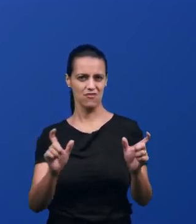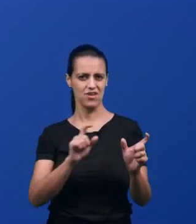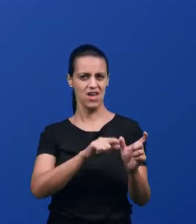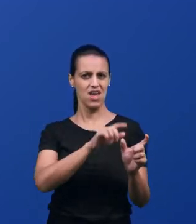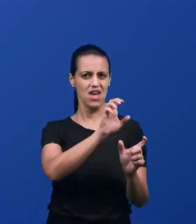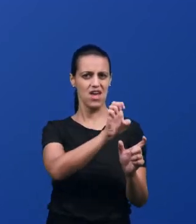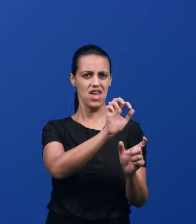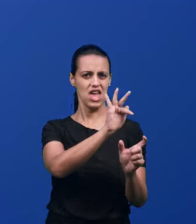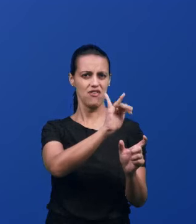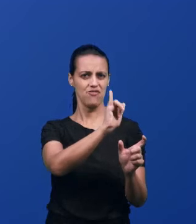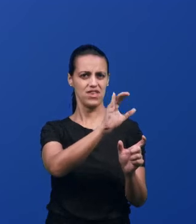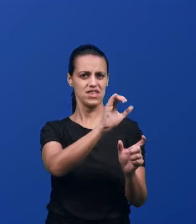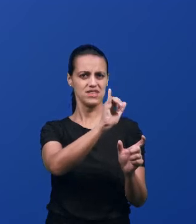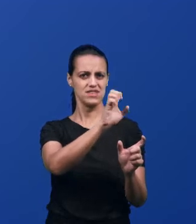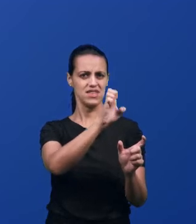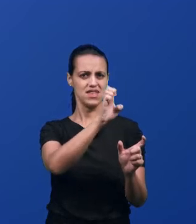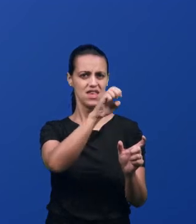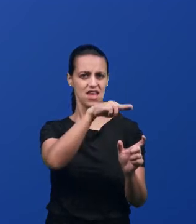entre